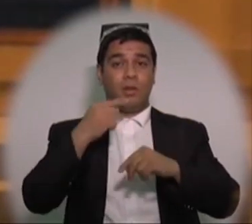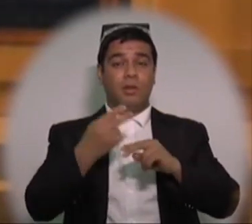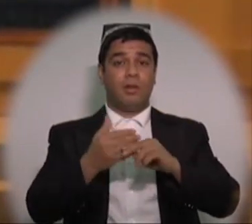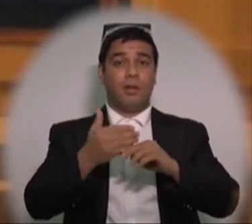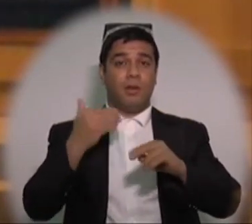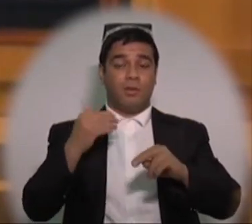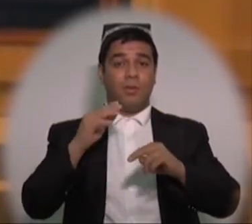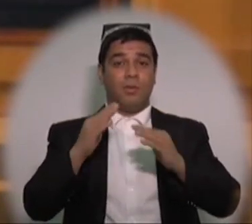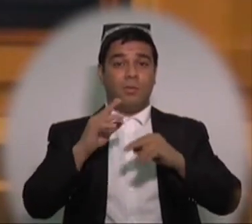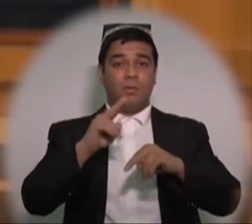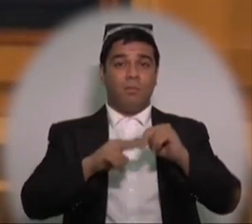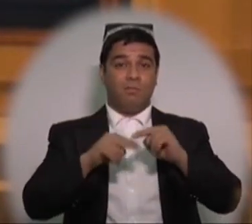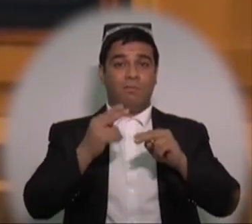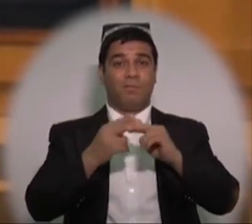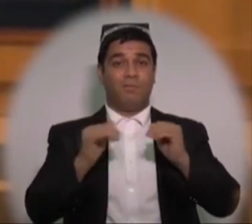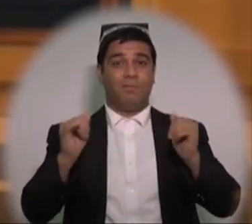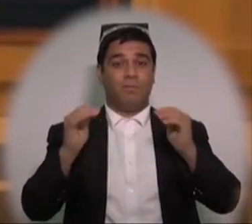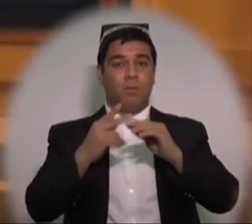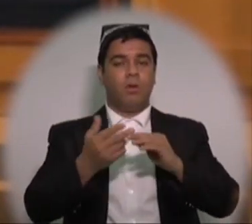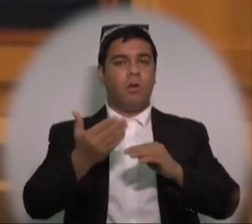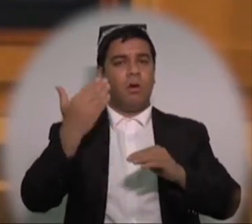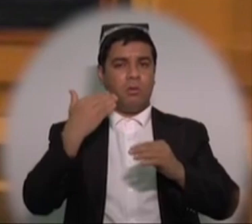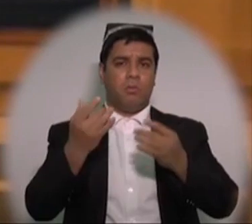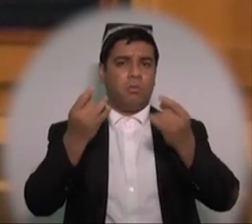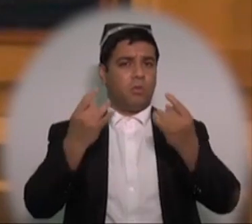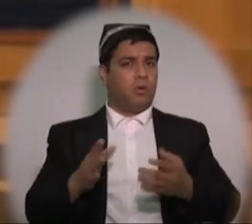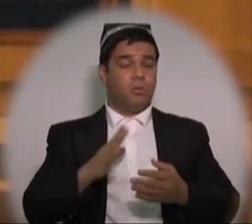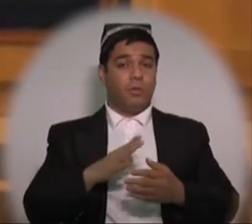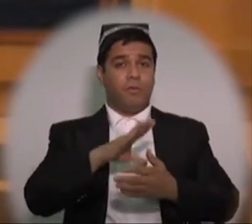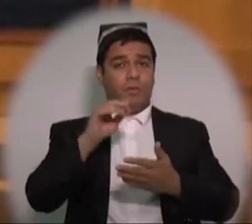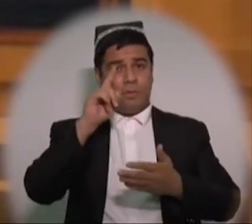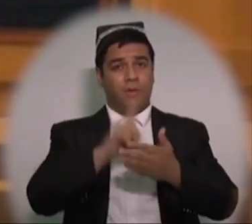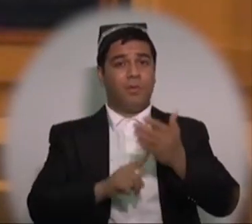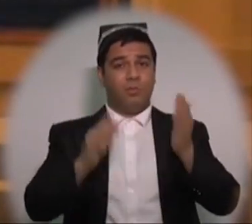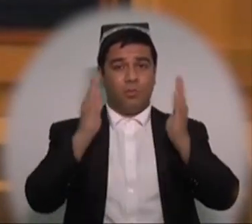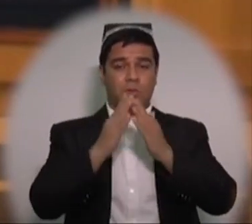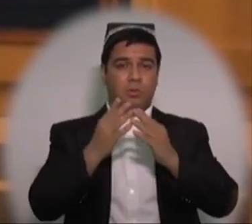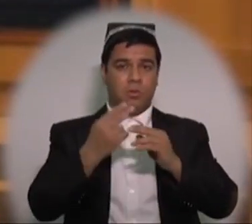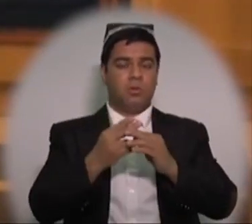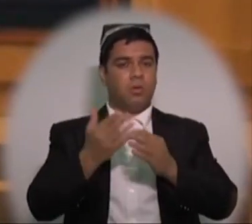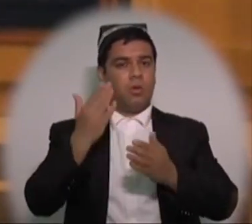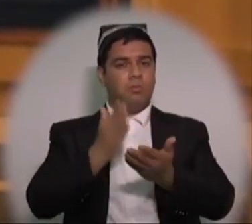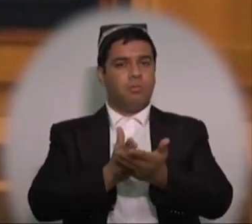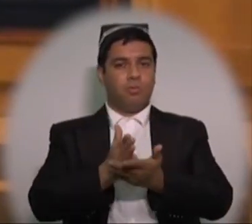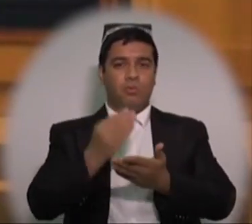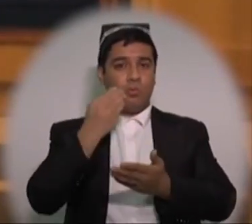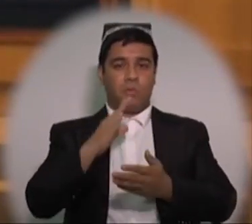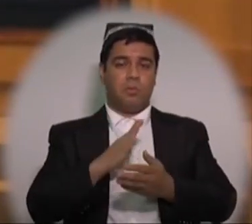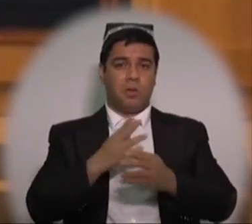ki, avval masken kuruşta bir did degan narsa yo'q edi. Müslümanlar bunu juda yaxshilab yo'lga qo'yishdi.